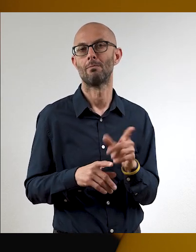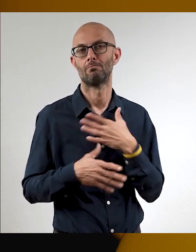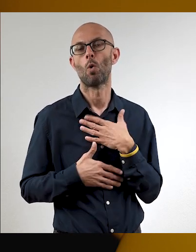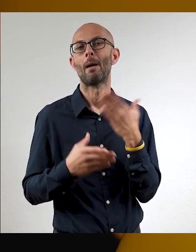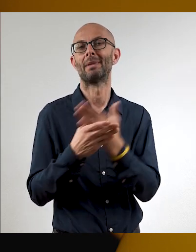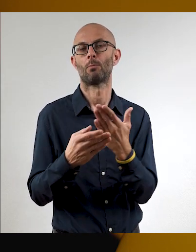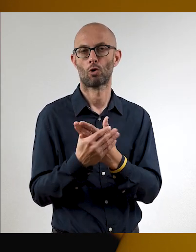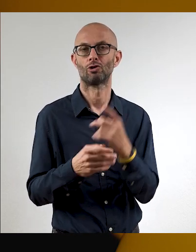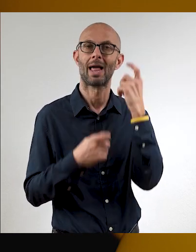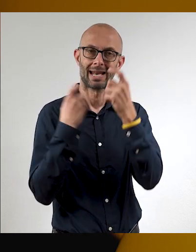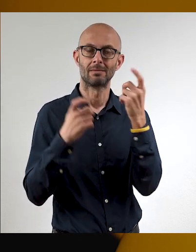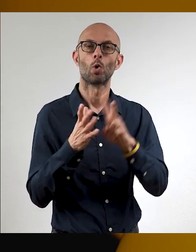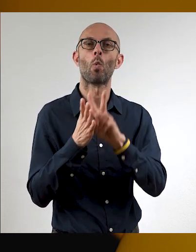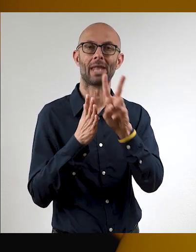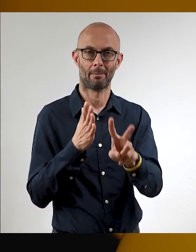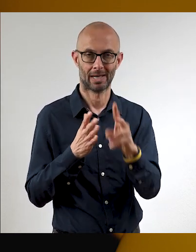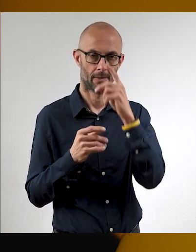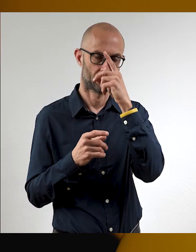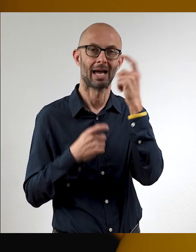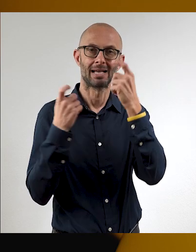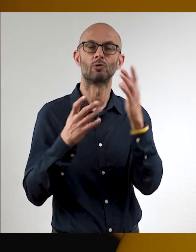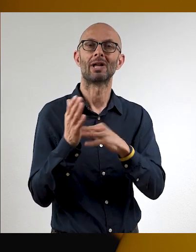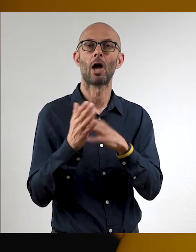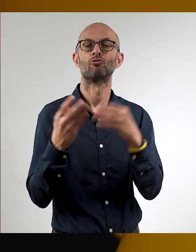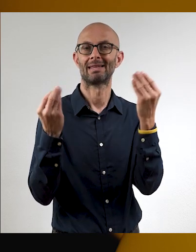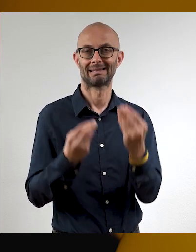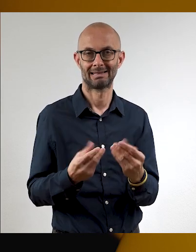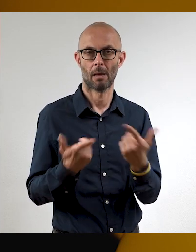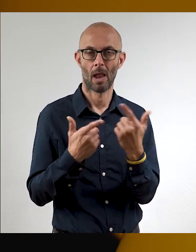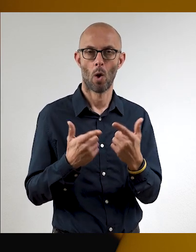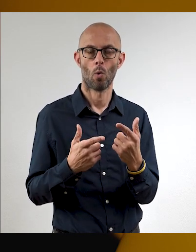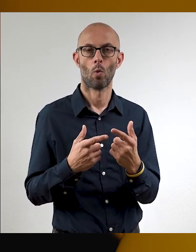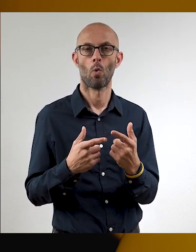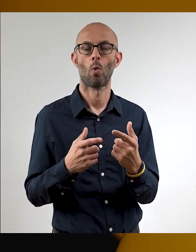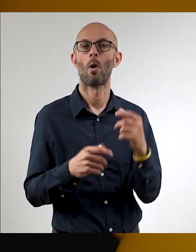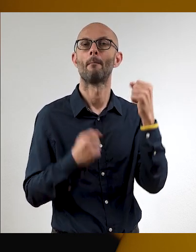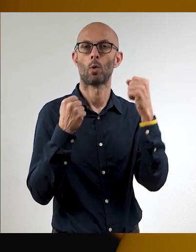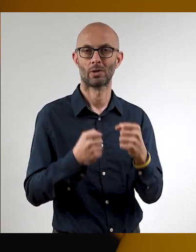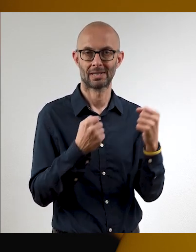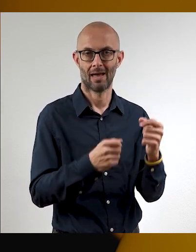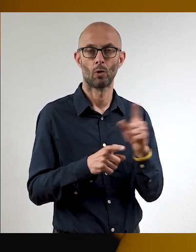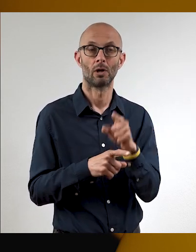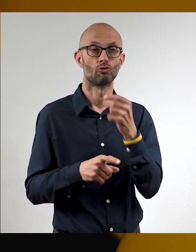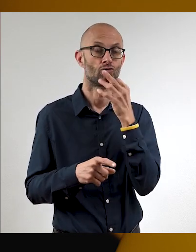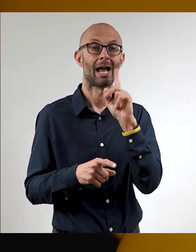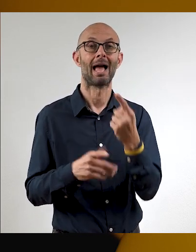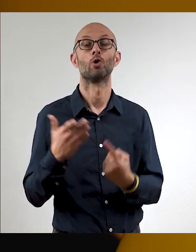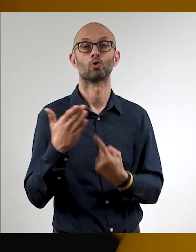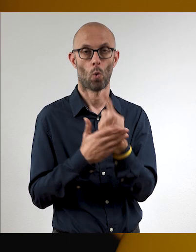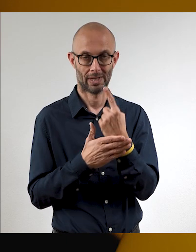moje priporočilo. Razmišljati vnaprej, razmišljati, kakšen sistem lahko vzpostavijo in takrat, ko se nekaj